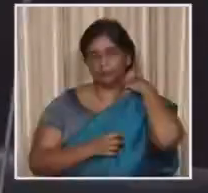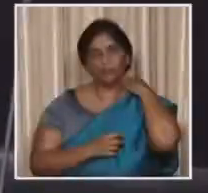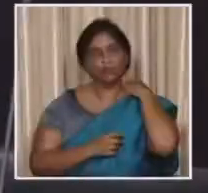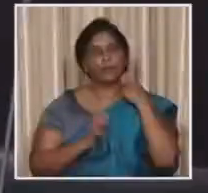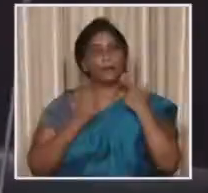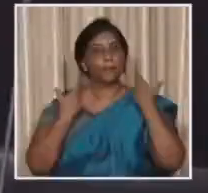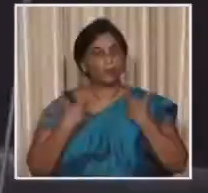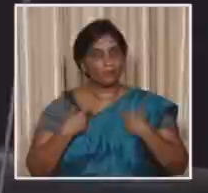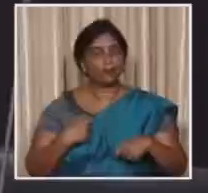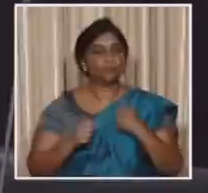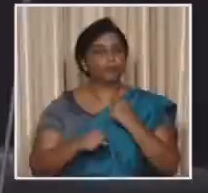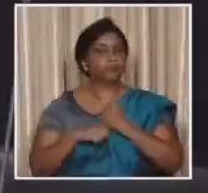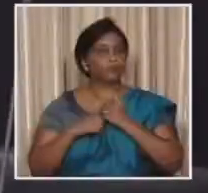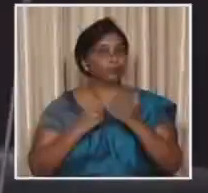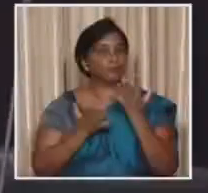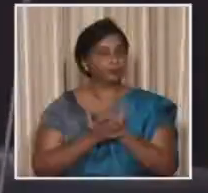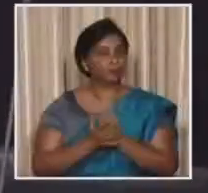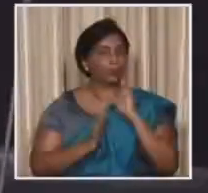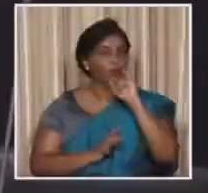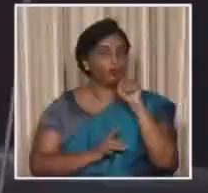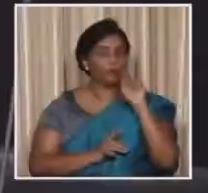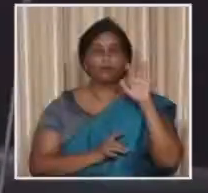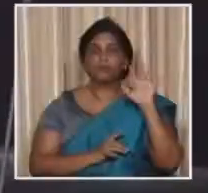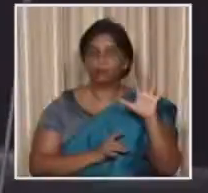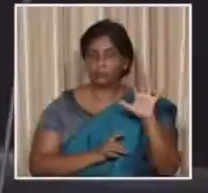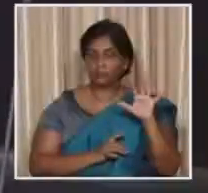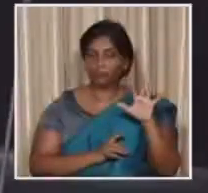මහින්ද රාජපක්ෂ මුළු ආණ්ඩු කාලයට එකතු කළේ 6.5යි.